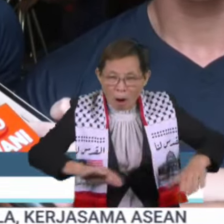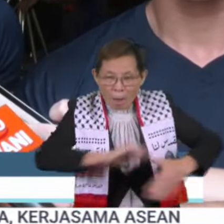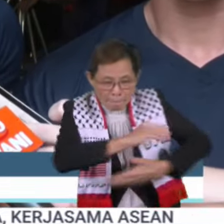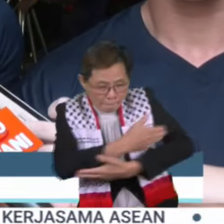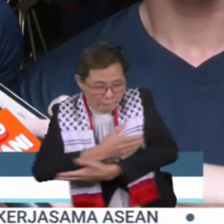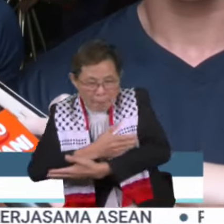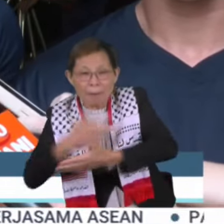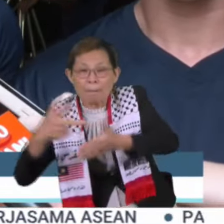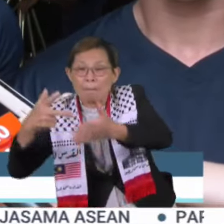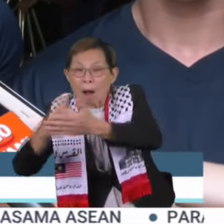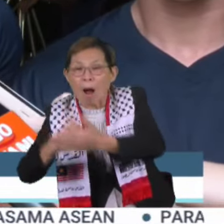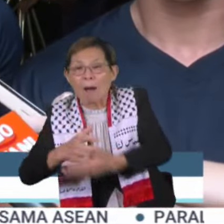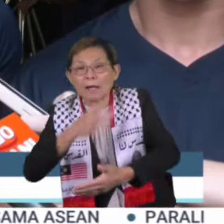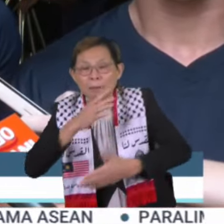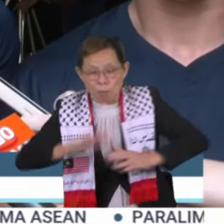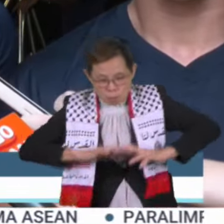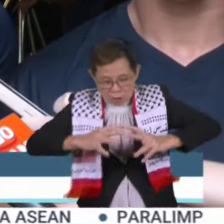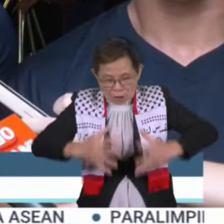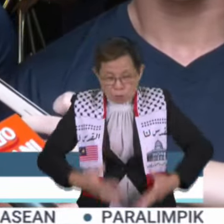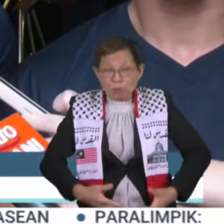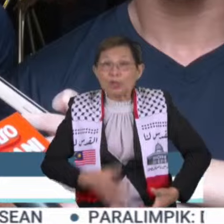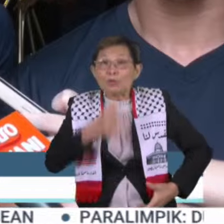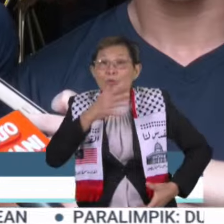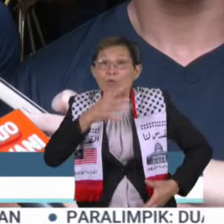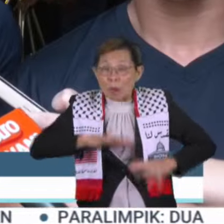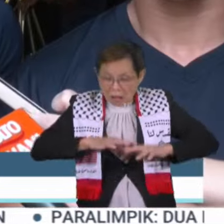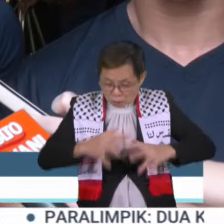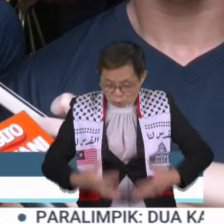yang dalam kemalangan, ibu mengandung masa tu.